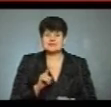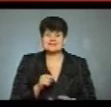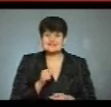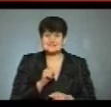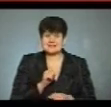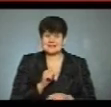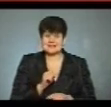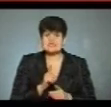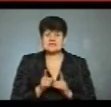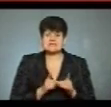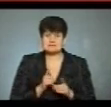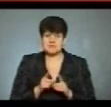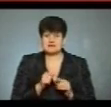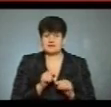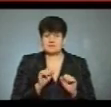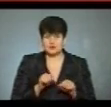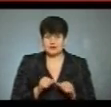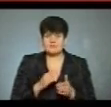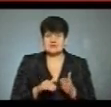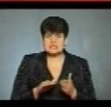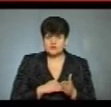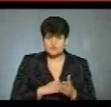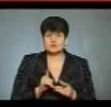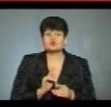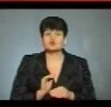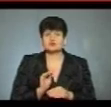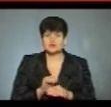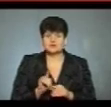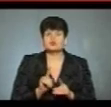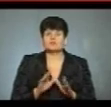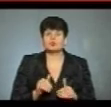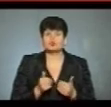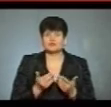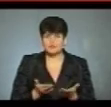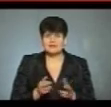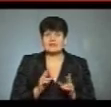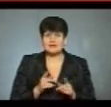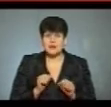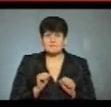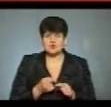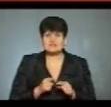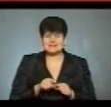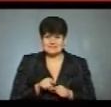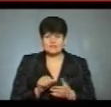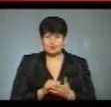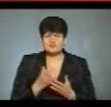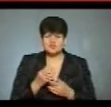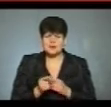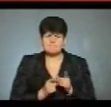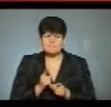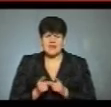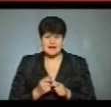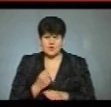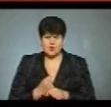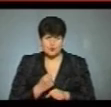цих змін ви би могли скасувати, що додати, що ви пропонували? Тобто, як можна цей документ ще переробити чи взяти